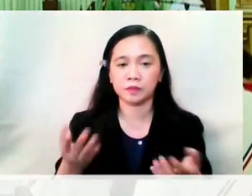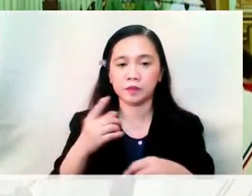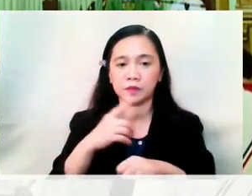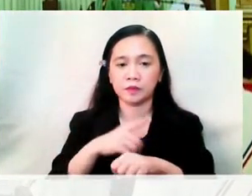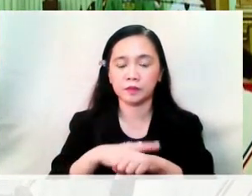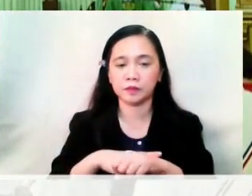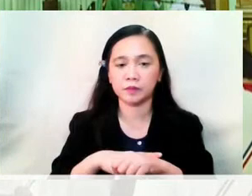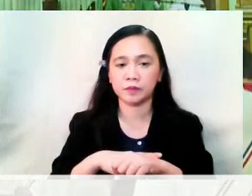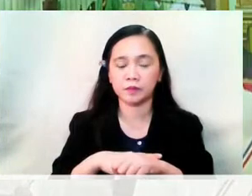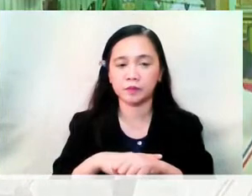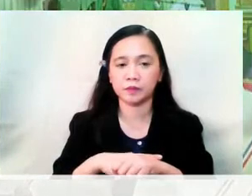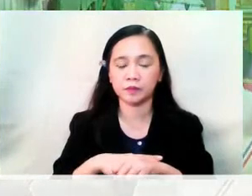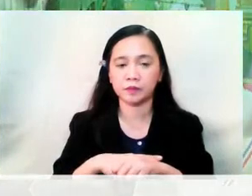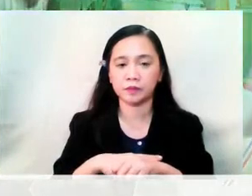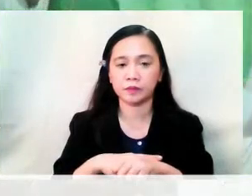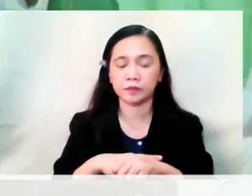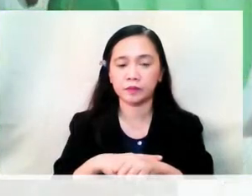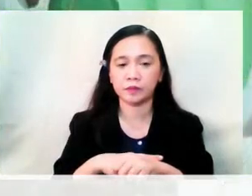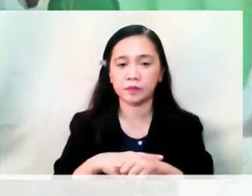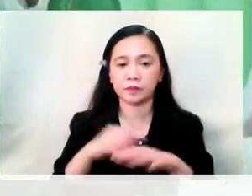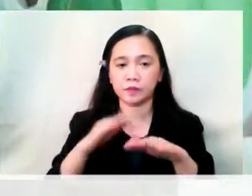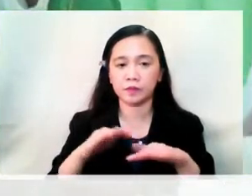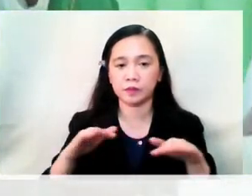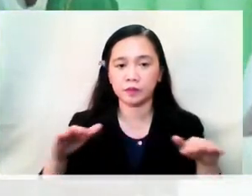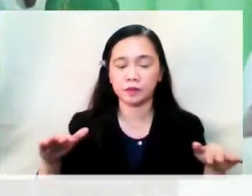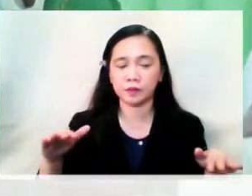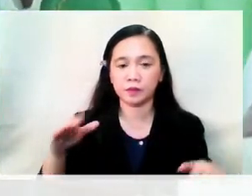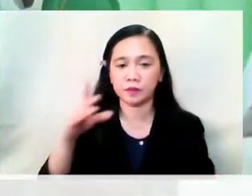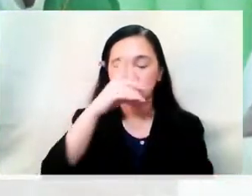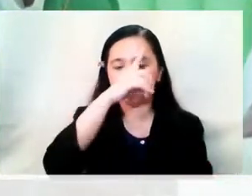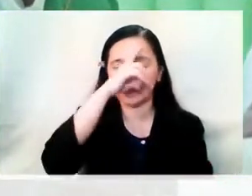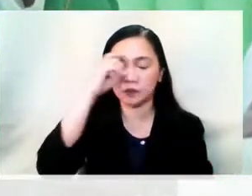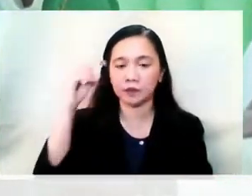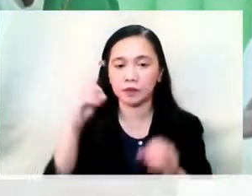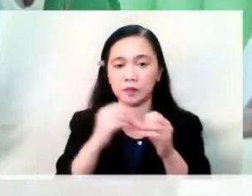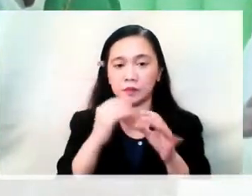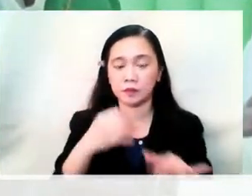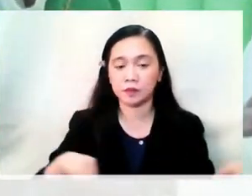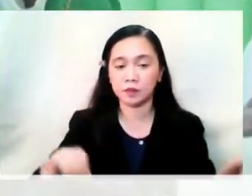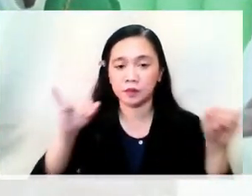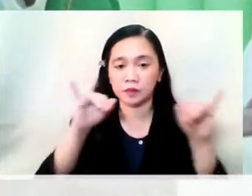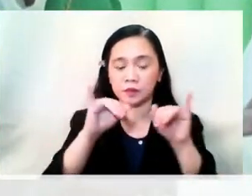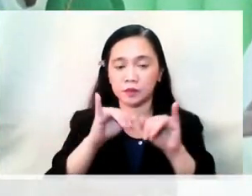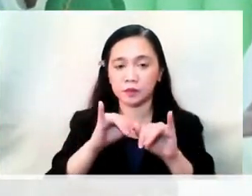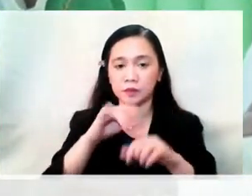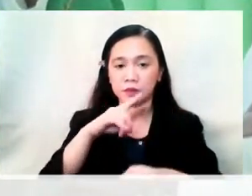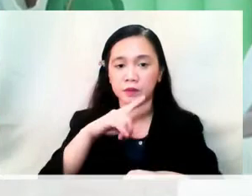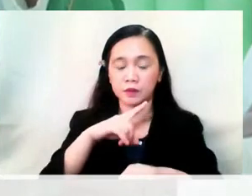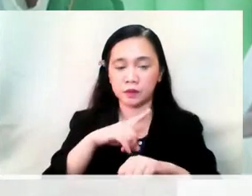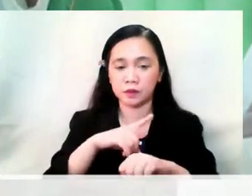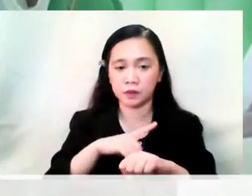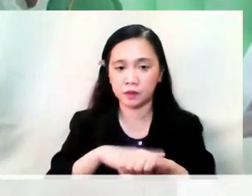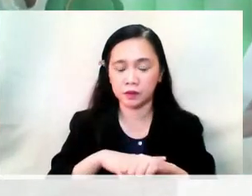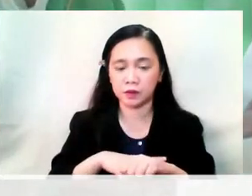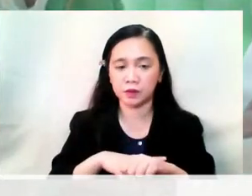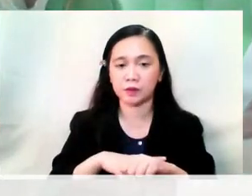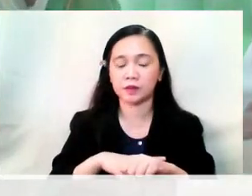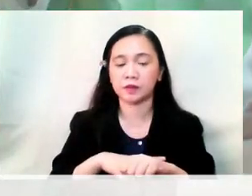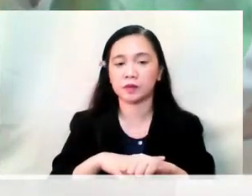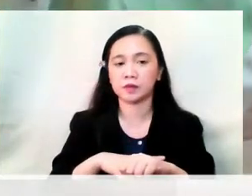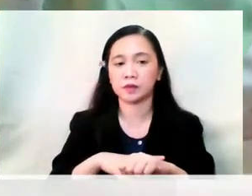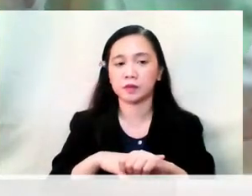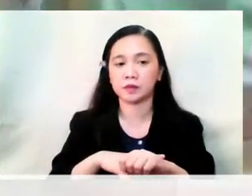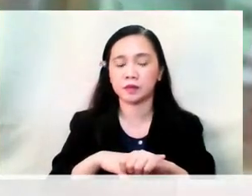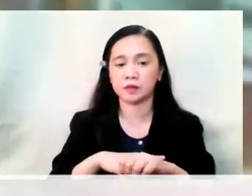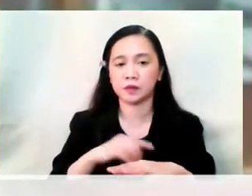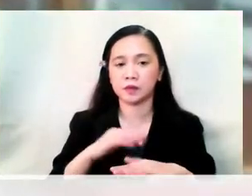na kanilang mga anak sapagkat higit na mahalaga ang kanilang panahon kaysa mga salita